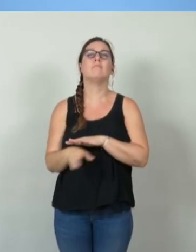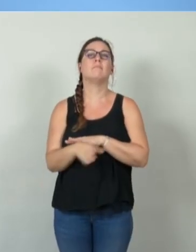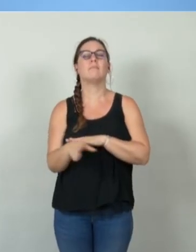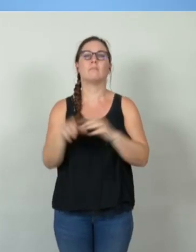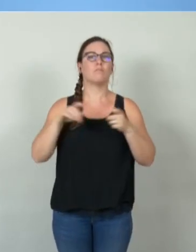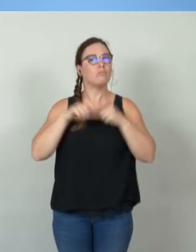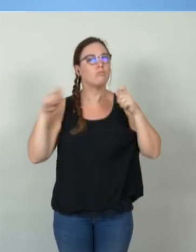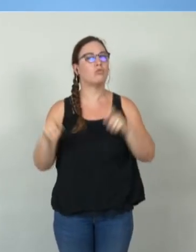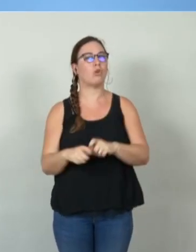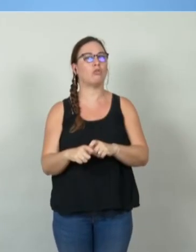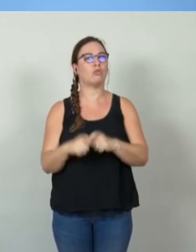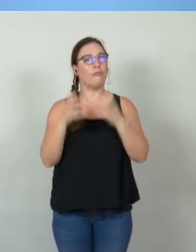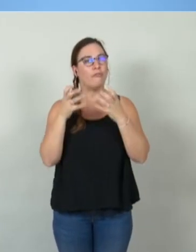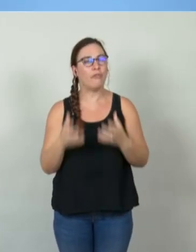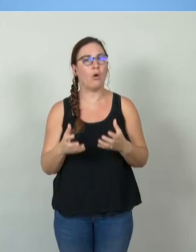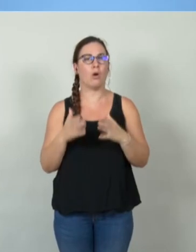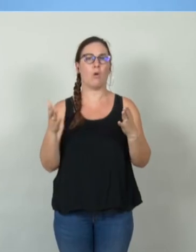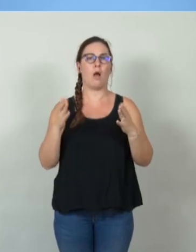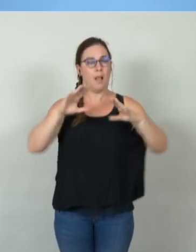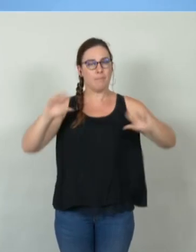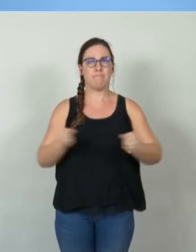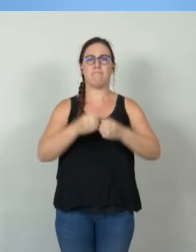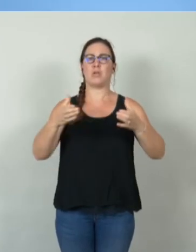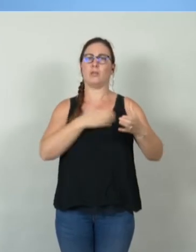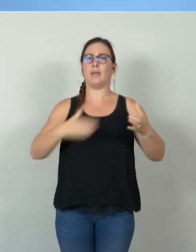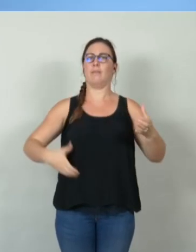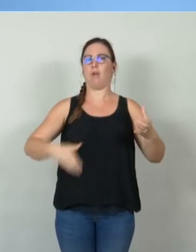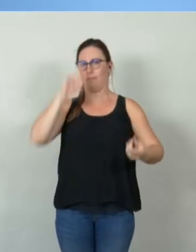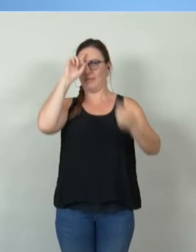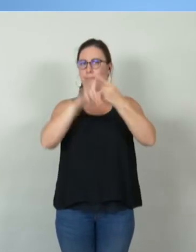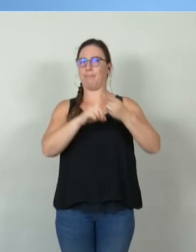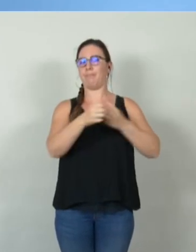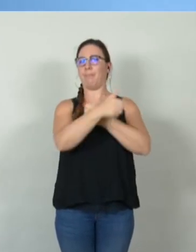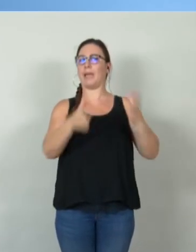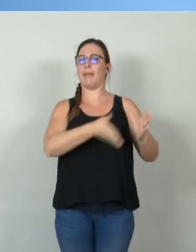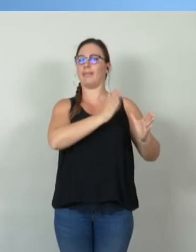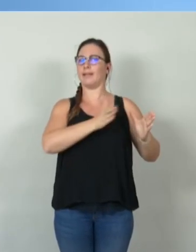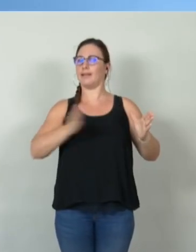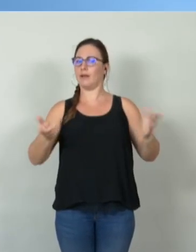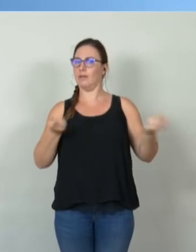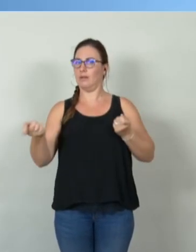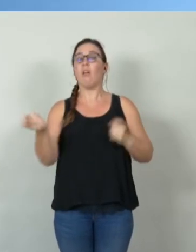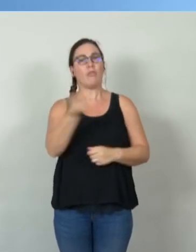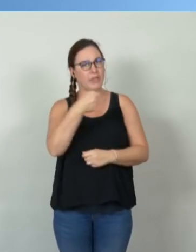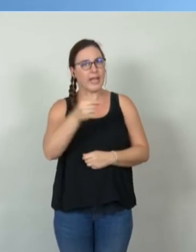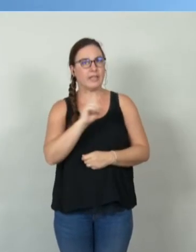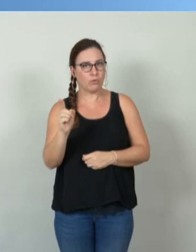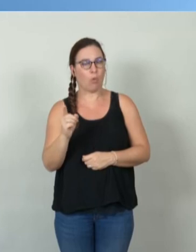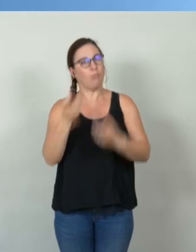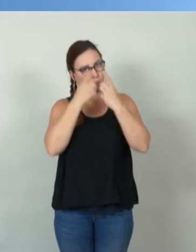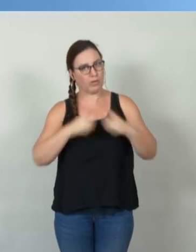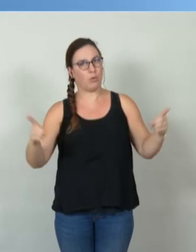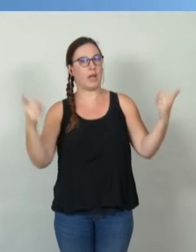des périmètres de la majorité municipale qui n'a pas que des effets négatifs pour l'expression de la